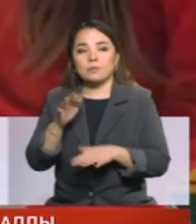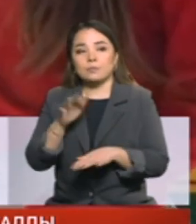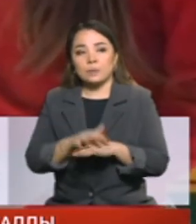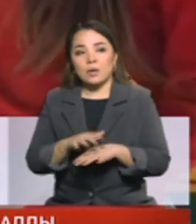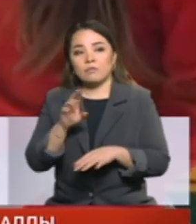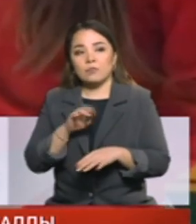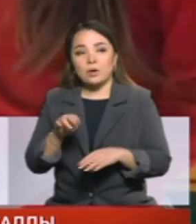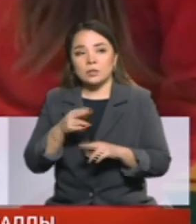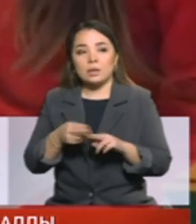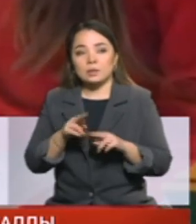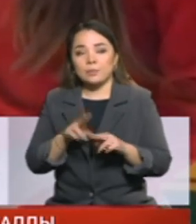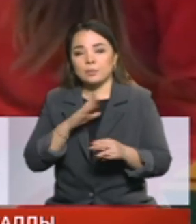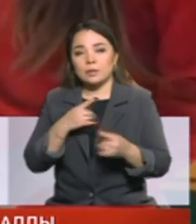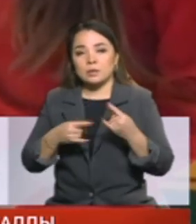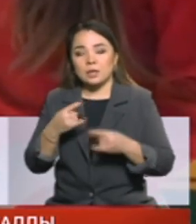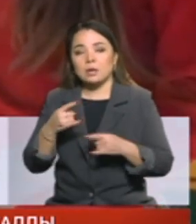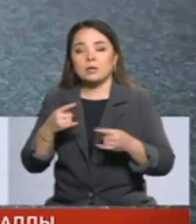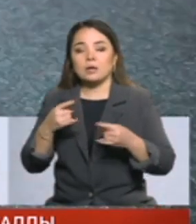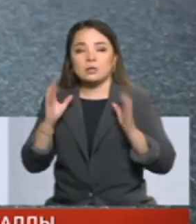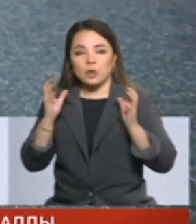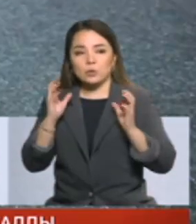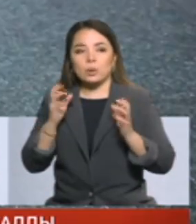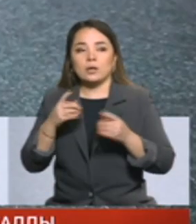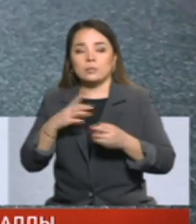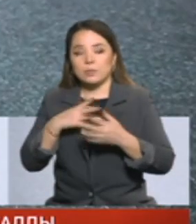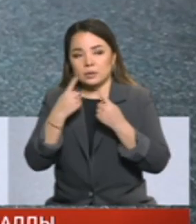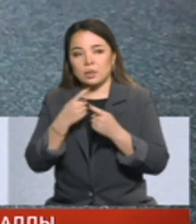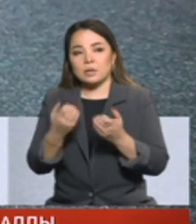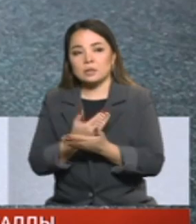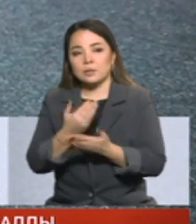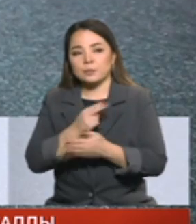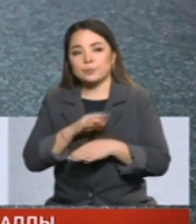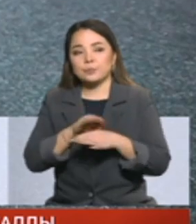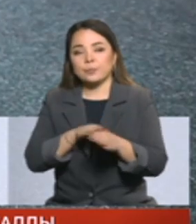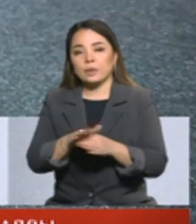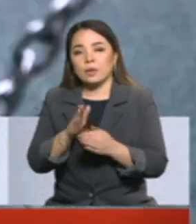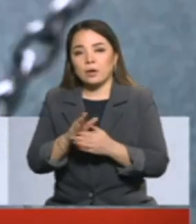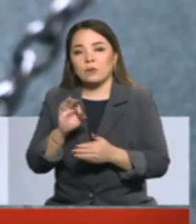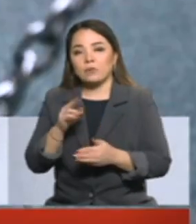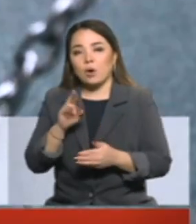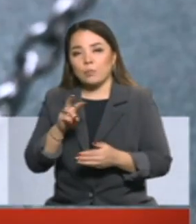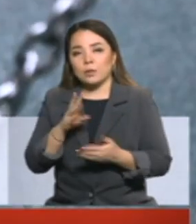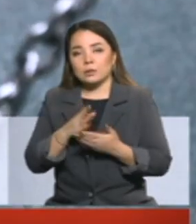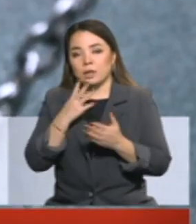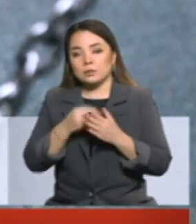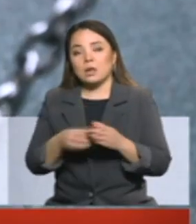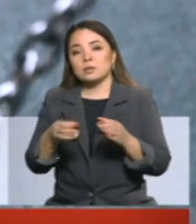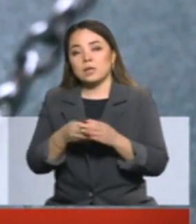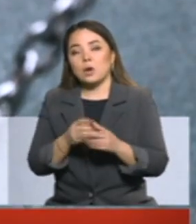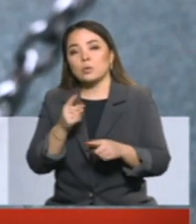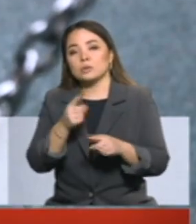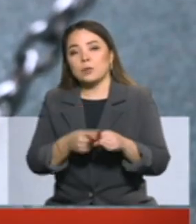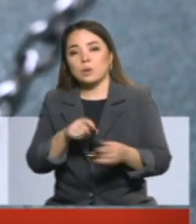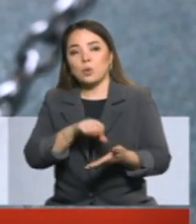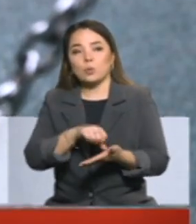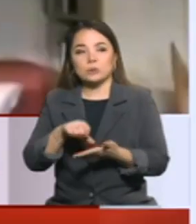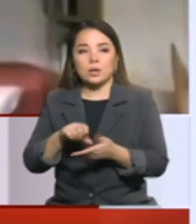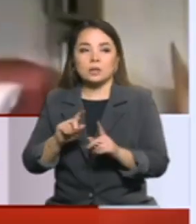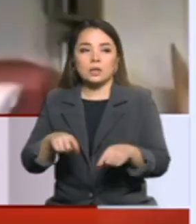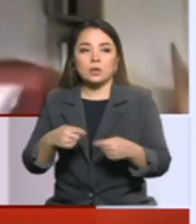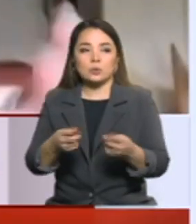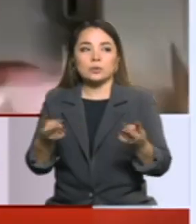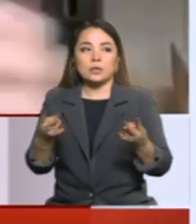қызметкерлерінің пікірінше, телерадио эфирі мен интернеттегі ақпаратты қадағалаумен айналысатын Ofcom агенттігіне қосымша өкілеттіктер беру